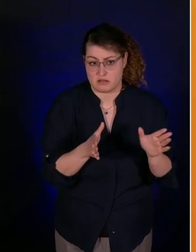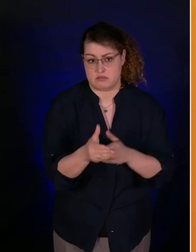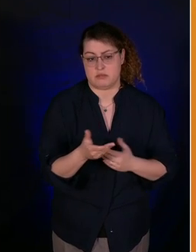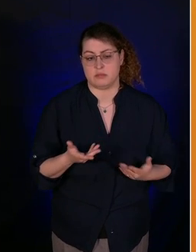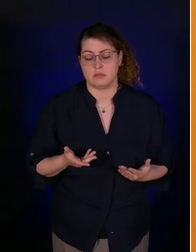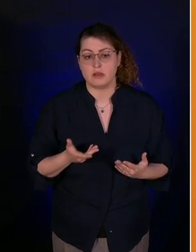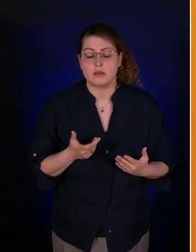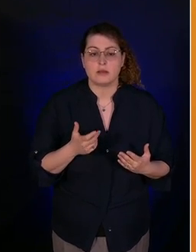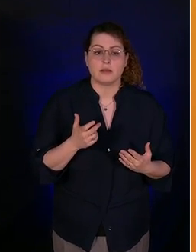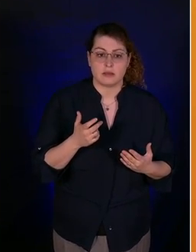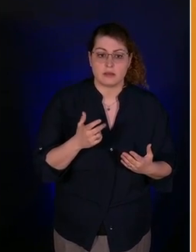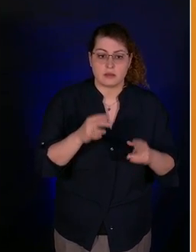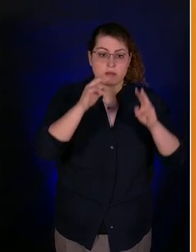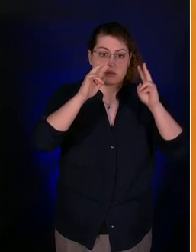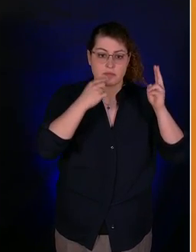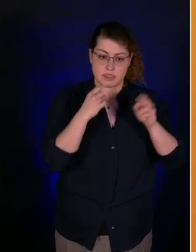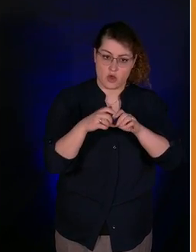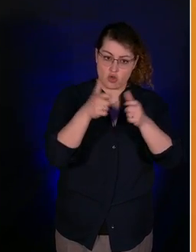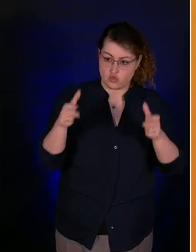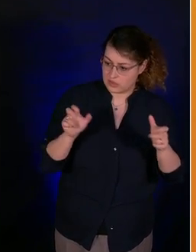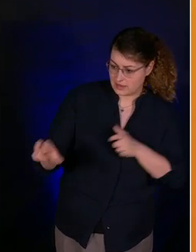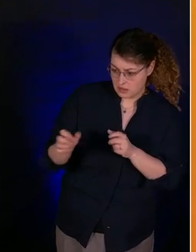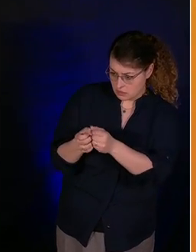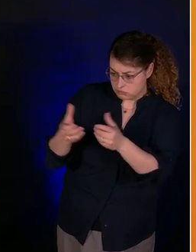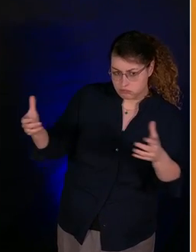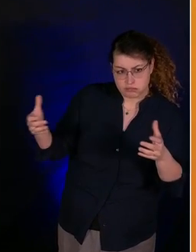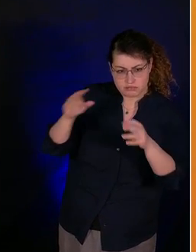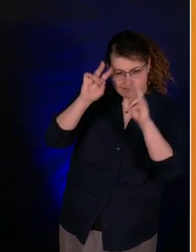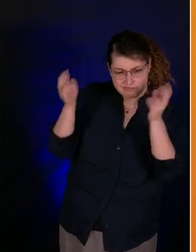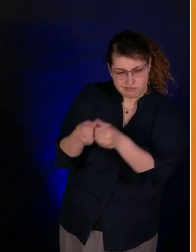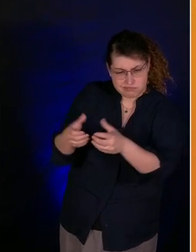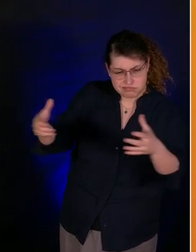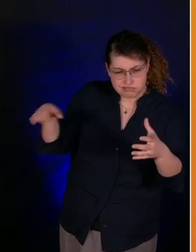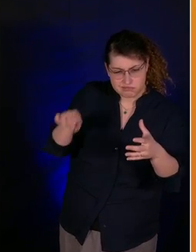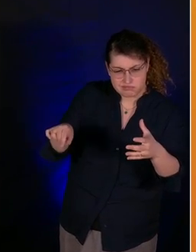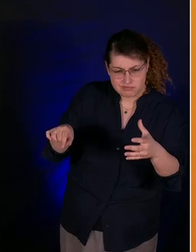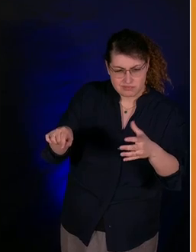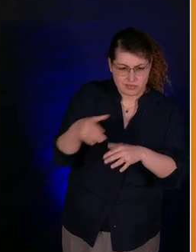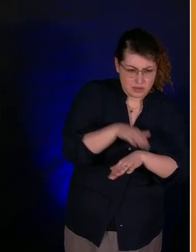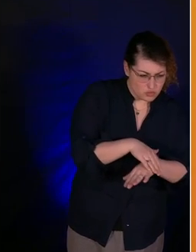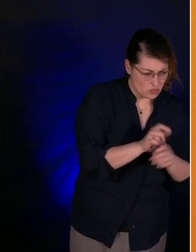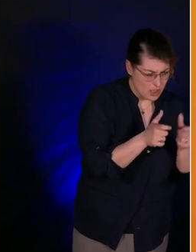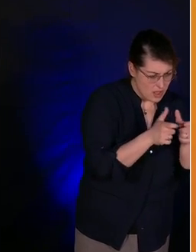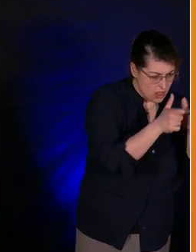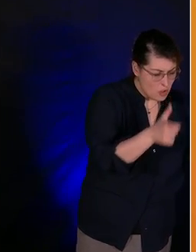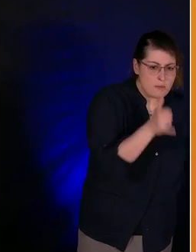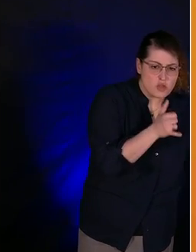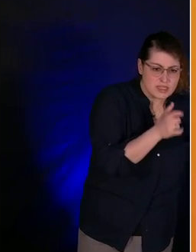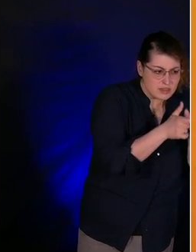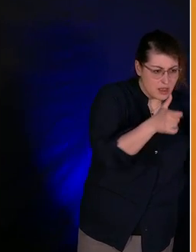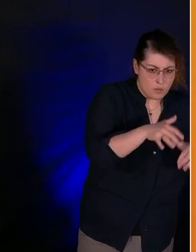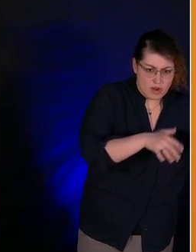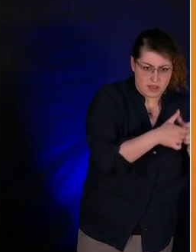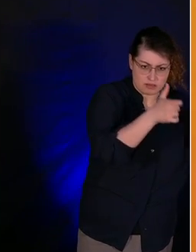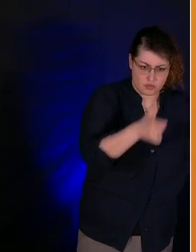Une généralisation de la sous-traitance place d'innombrables petites et moyennes entreprises sous